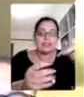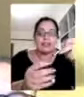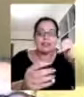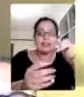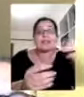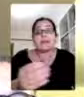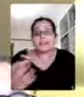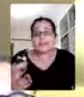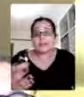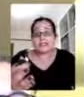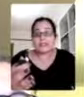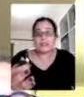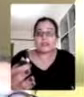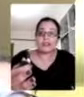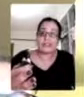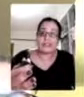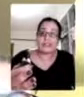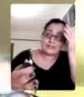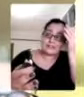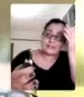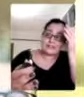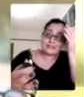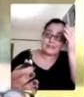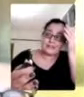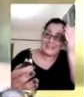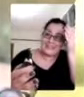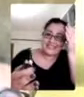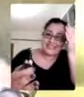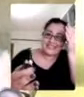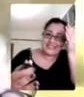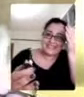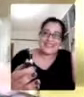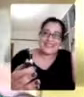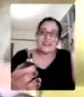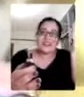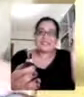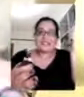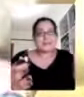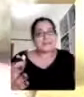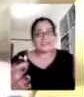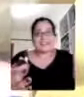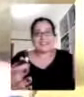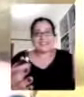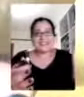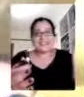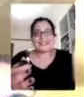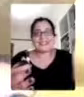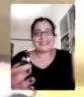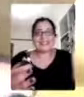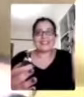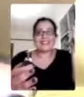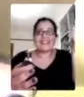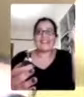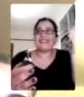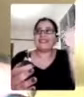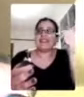edeceklerdir. Yani sipariş vermek diye bir şey yok. Kervan pasajına gidiyorsunuz. Oradaki pipodan anlamayan